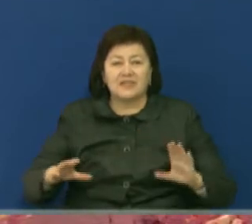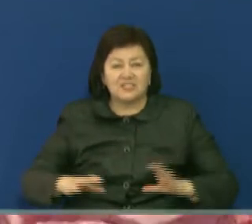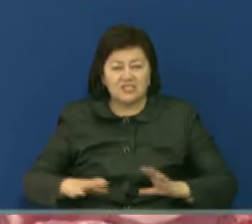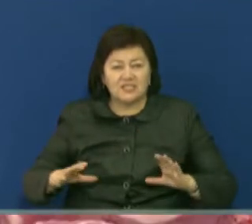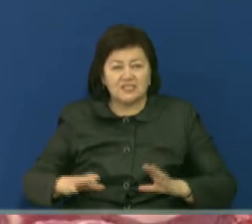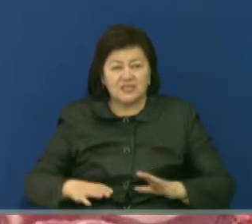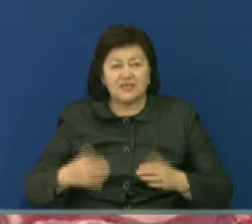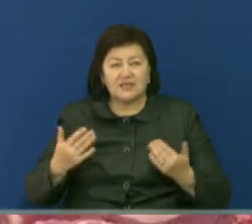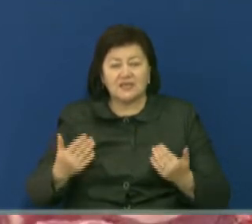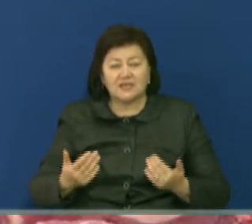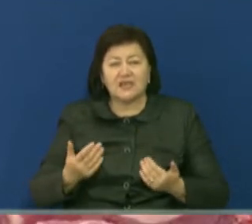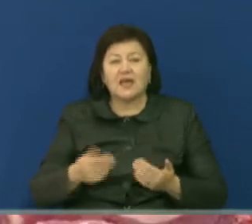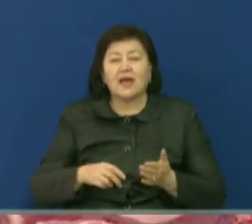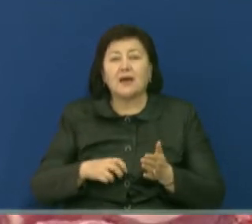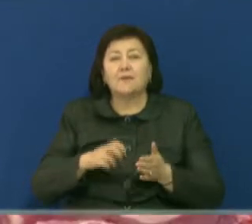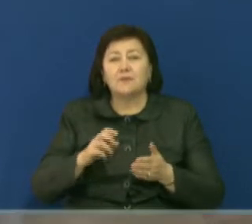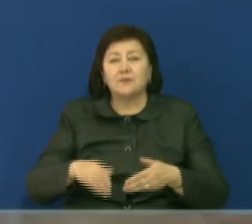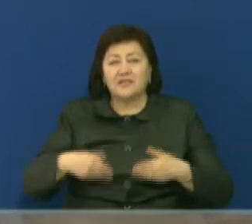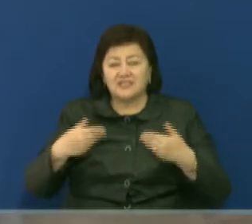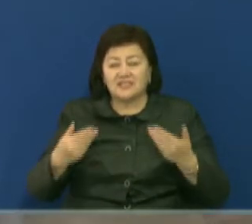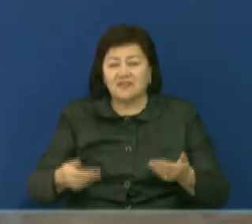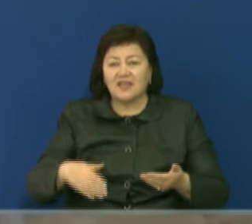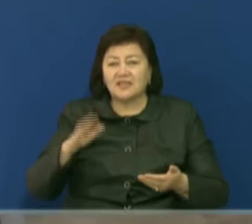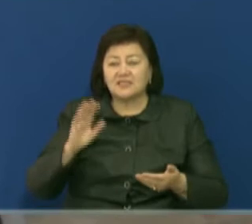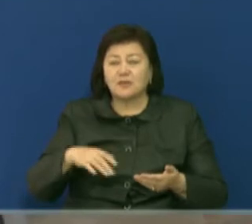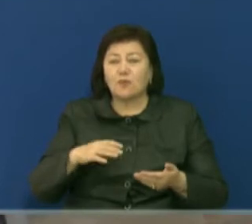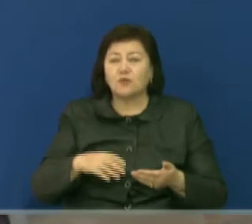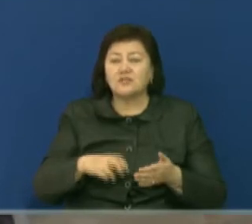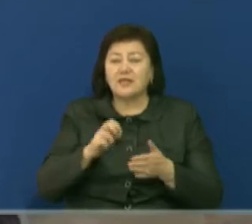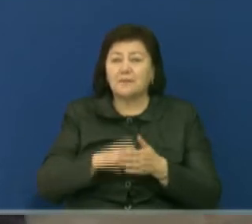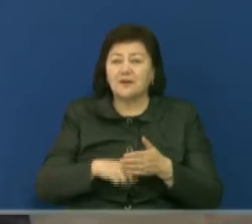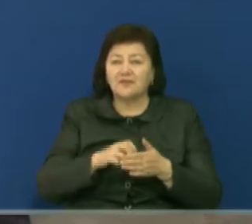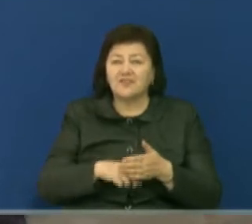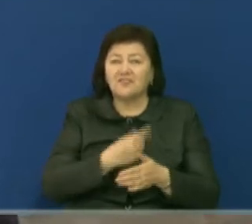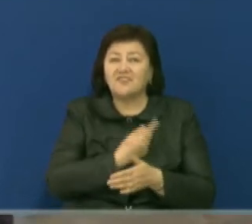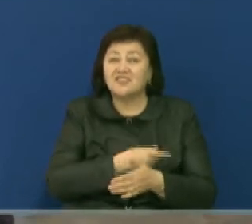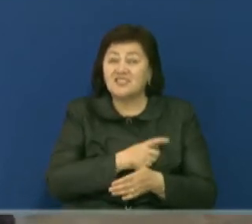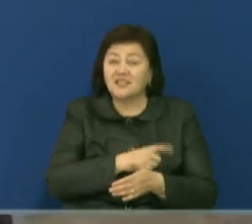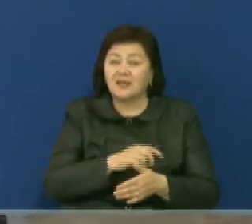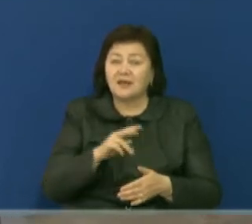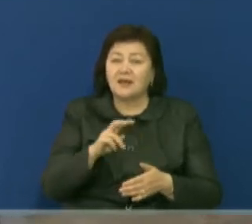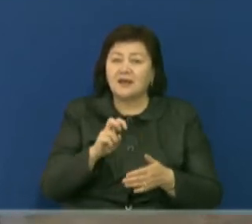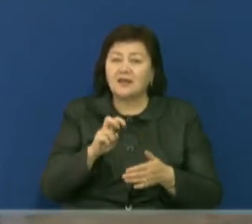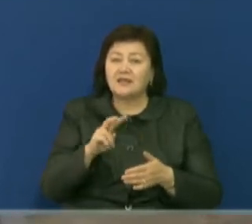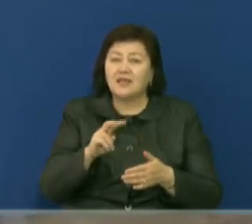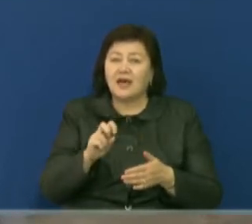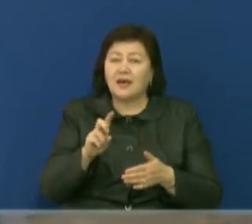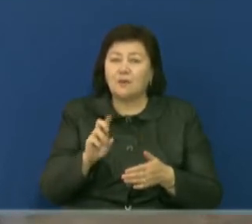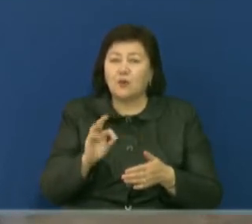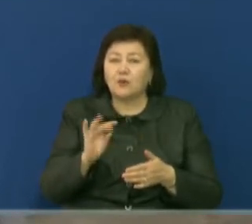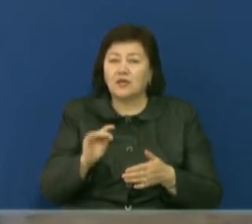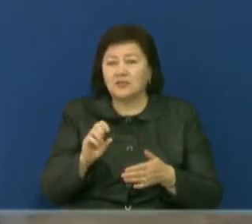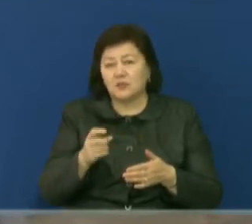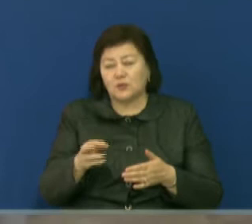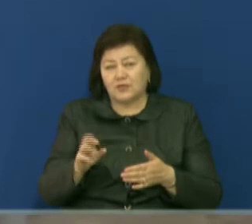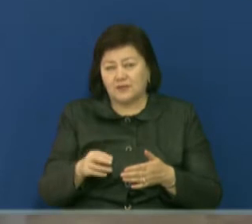потребителям только после проверки в специальной лаборатории. Людям, которые покупают мясо, можно без сомнения покупать